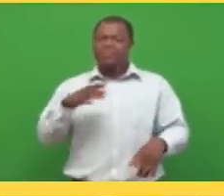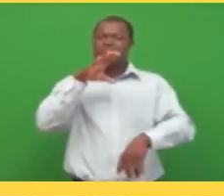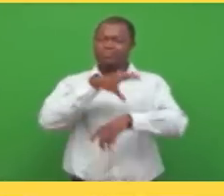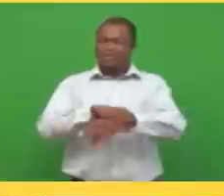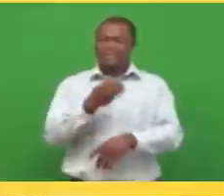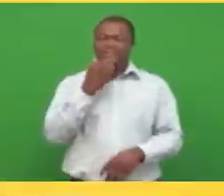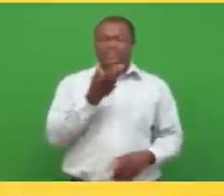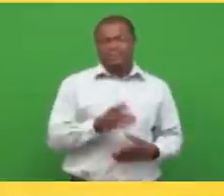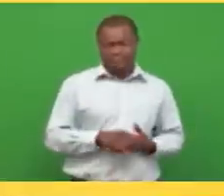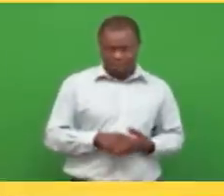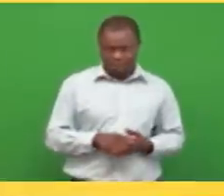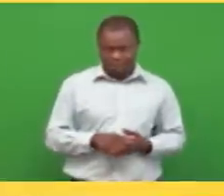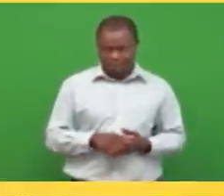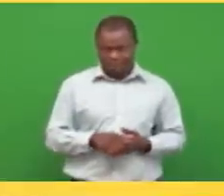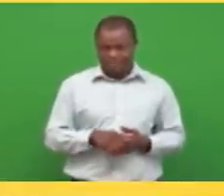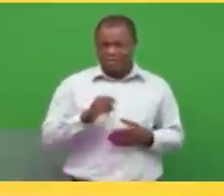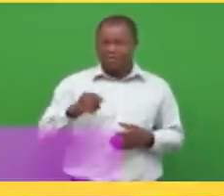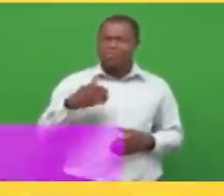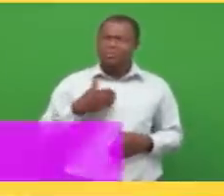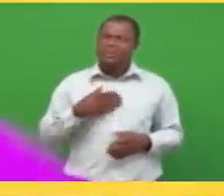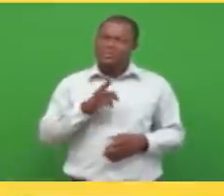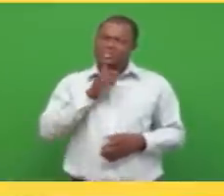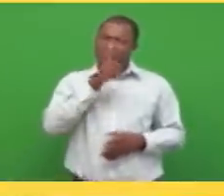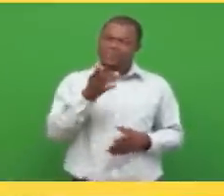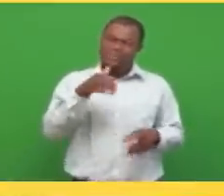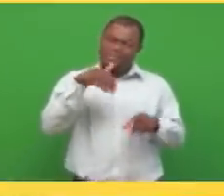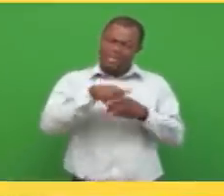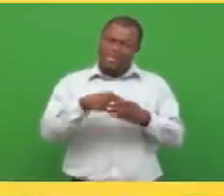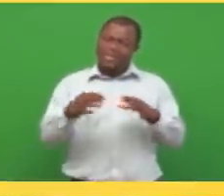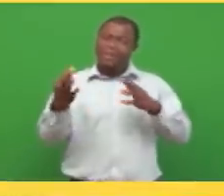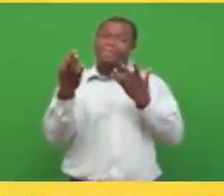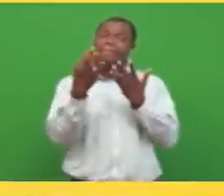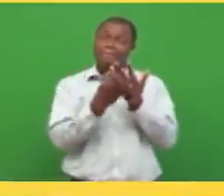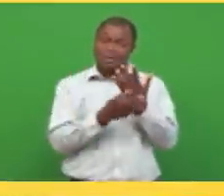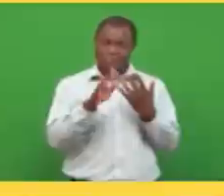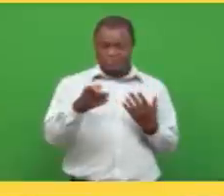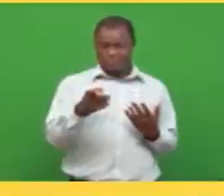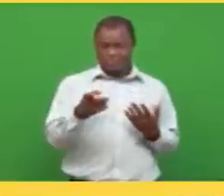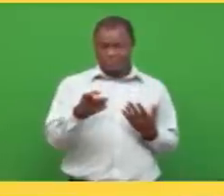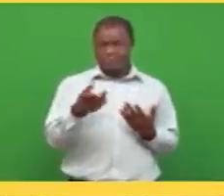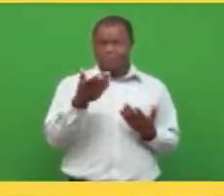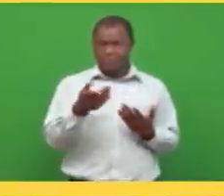pastor. Regai nditaure ndichiti nyaya iyi yekuwanana kana kuti yekubatwa